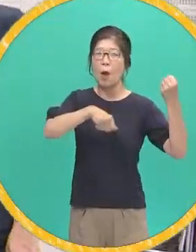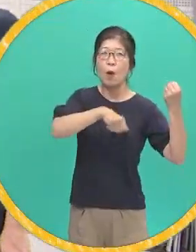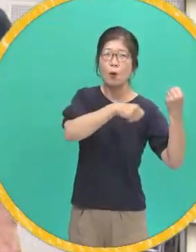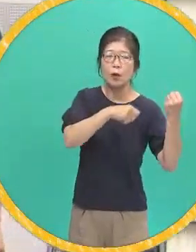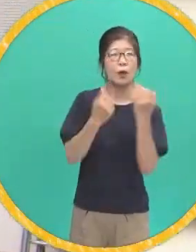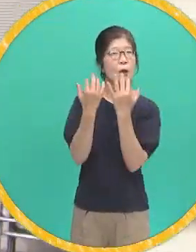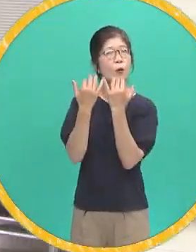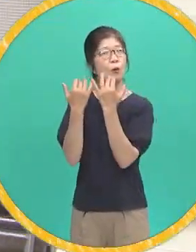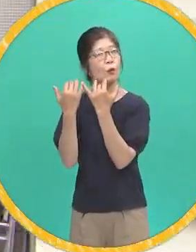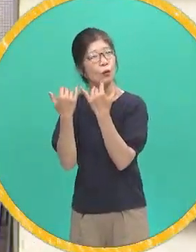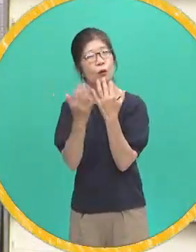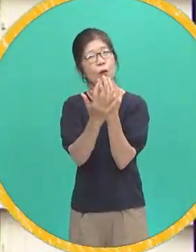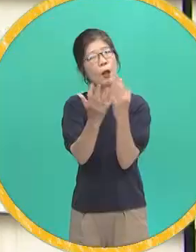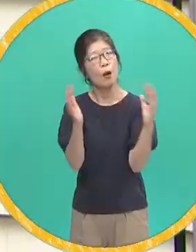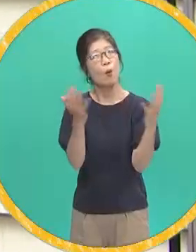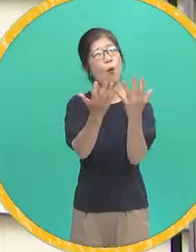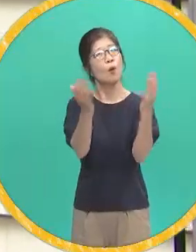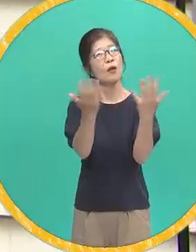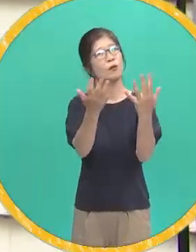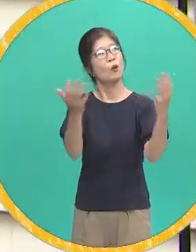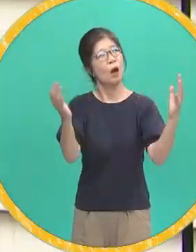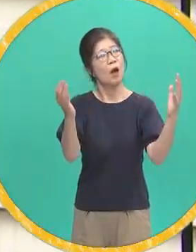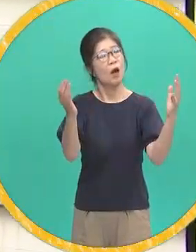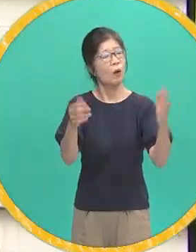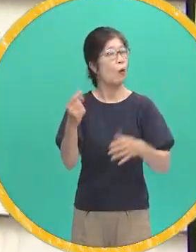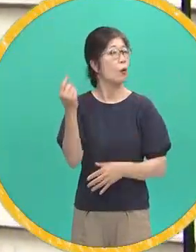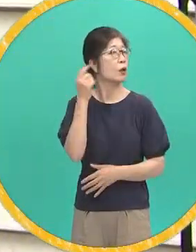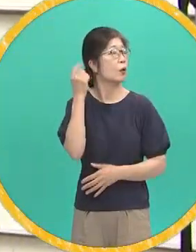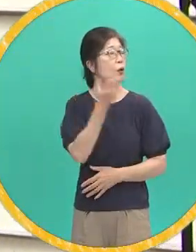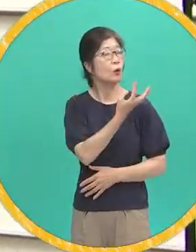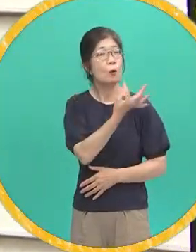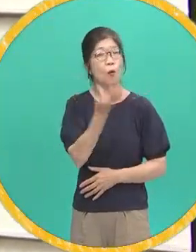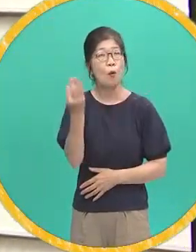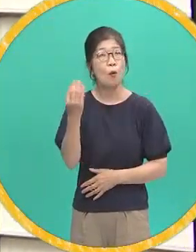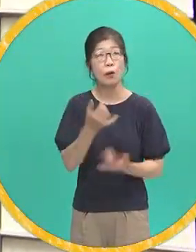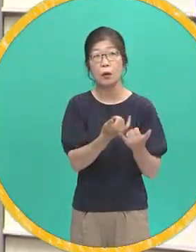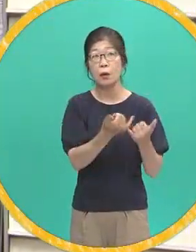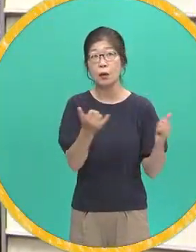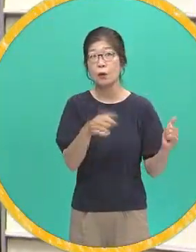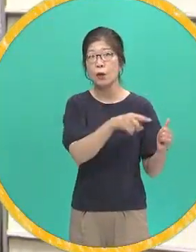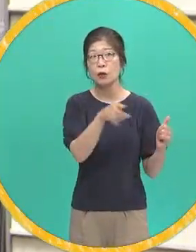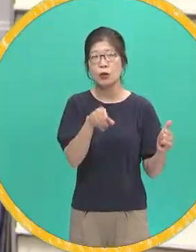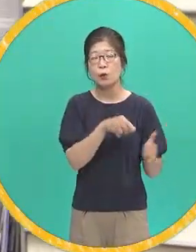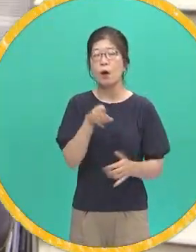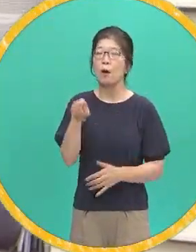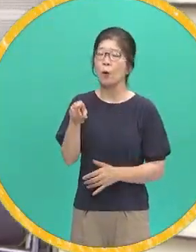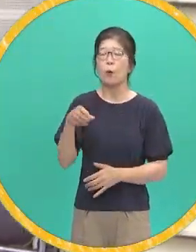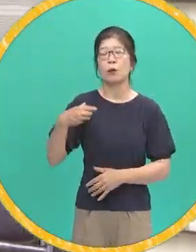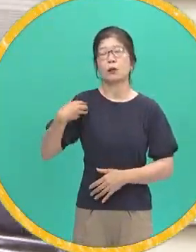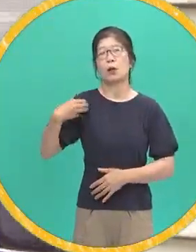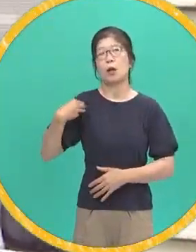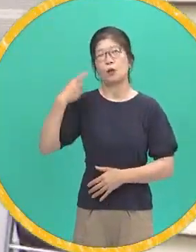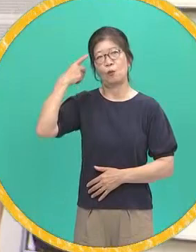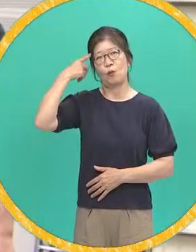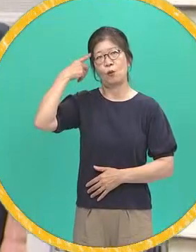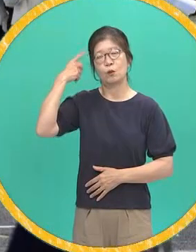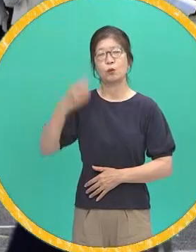かオーケストラをよく聞く方には馴染みのない楽器かなと思いますけれども